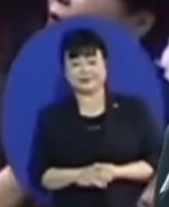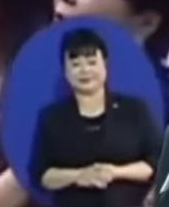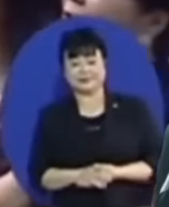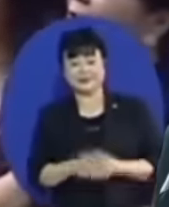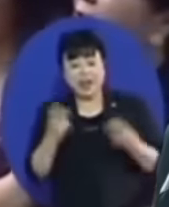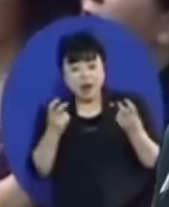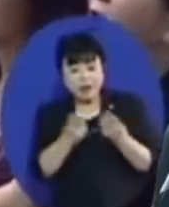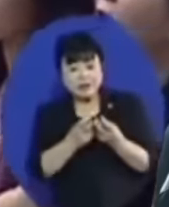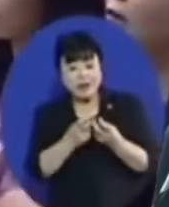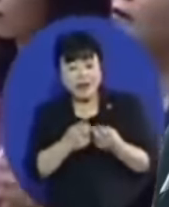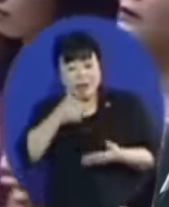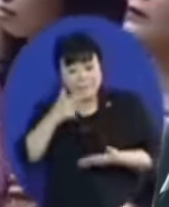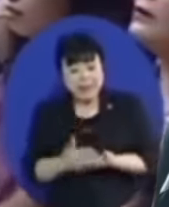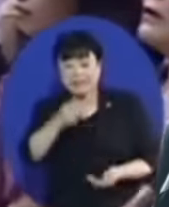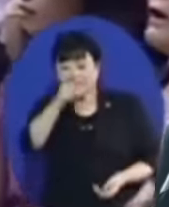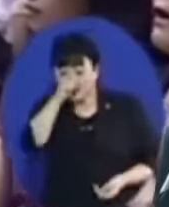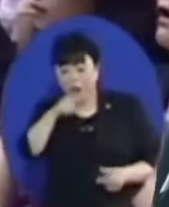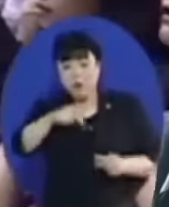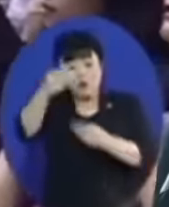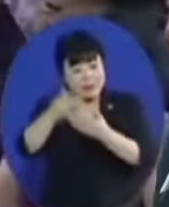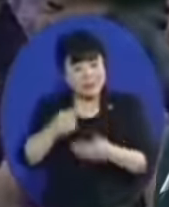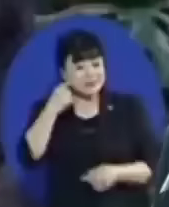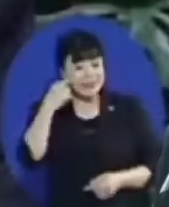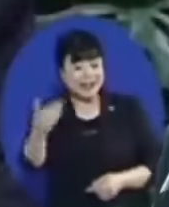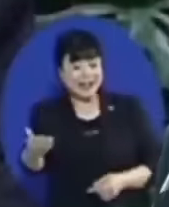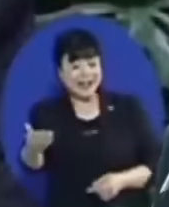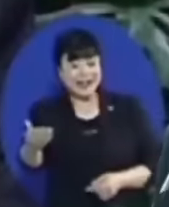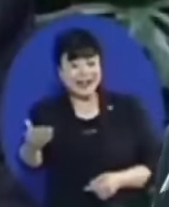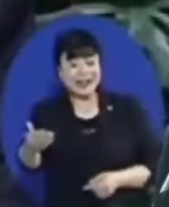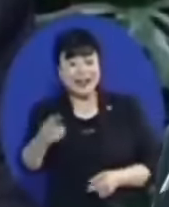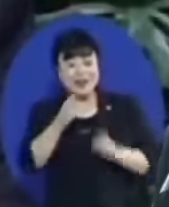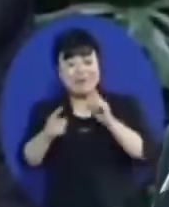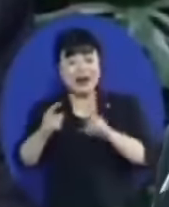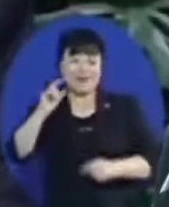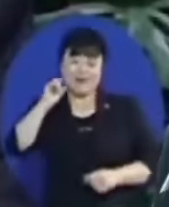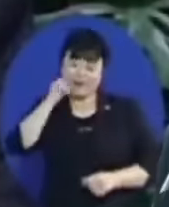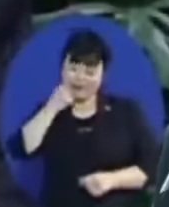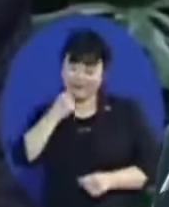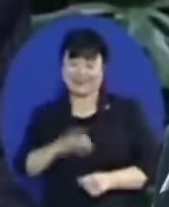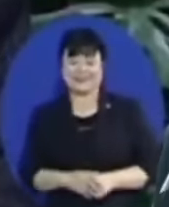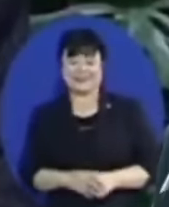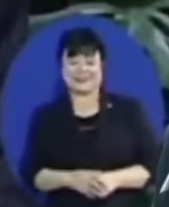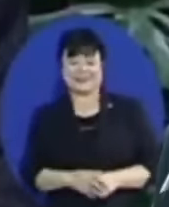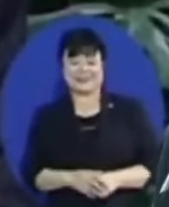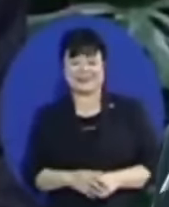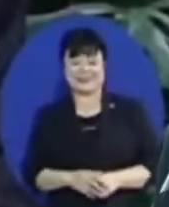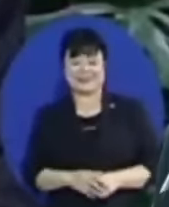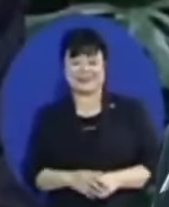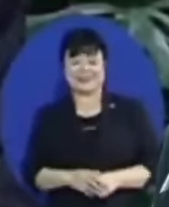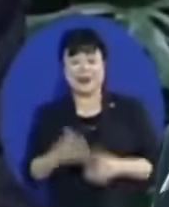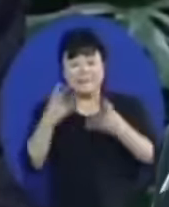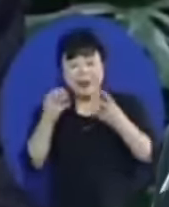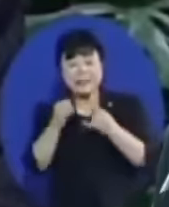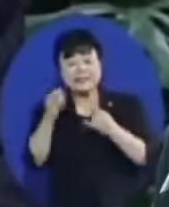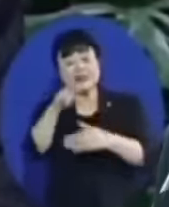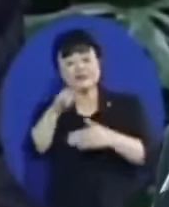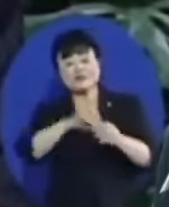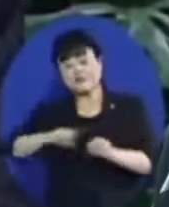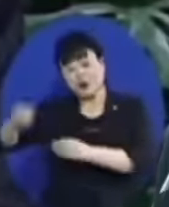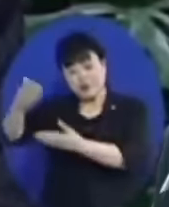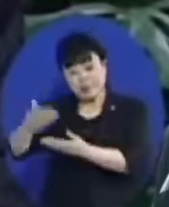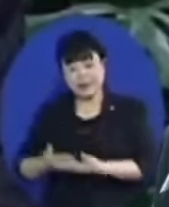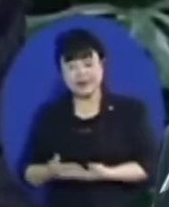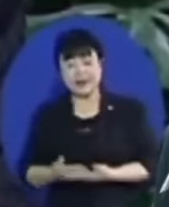어떻게 그렇게 팔자가 좋아서 택함을 받았습니까? 말로도 할 수 없는 일입니다. 수많은 사람이 버림을